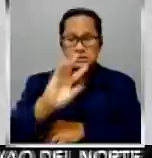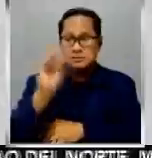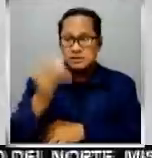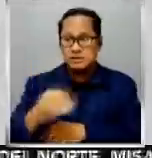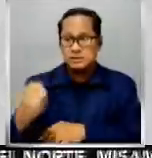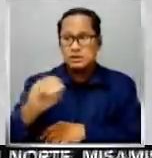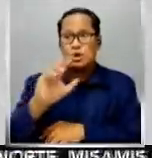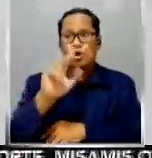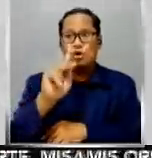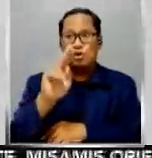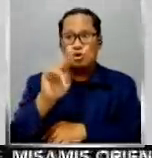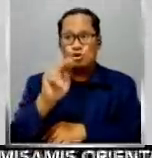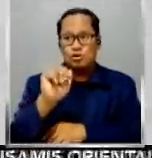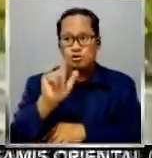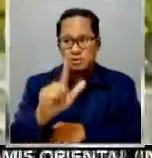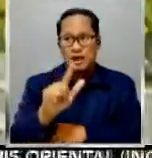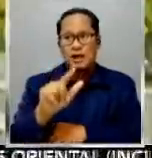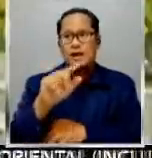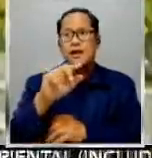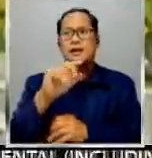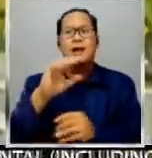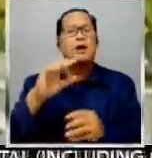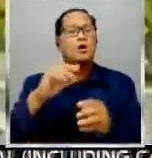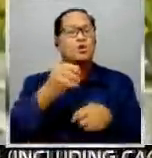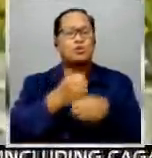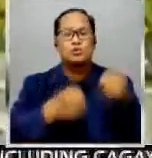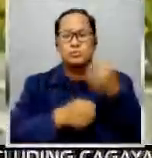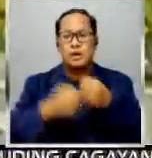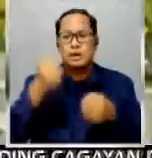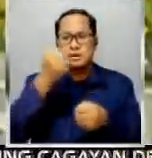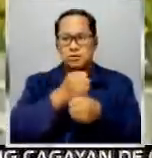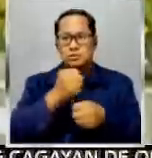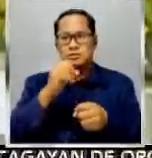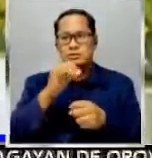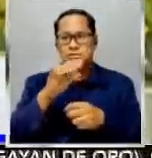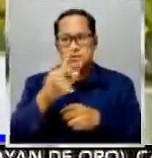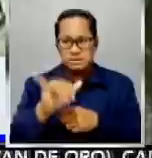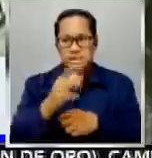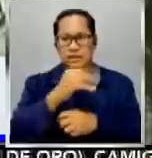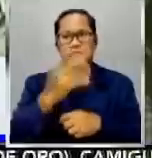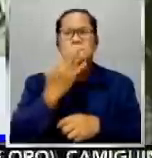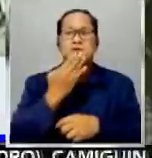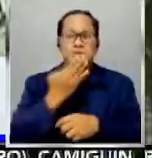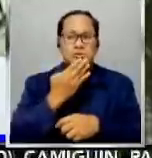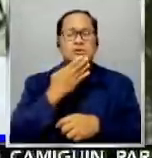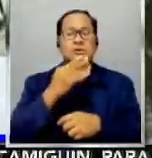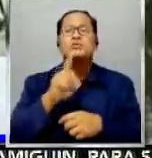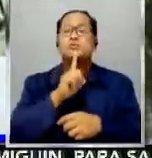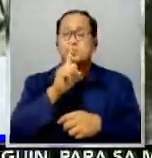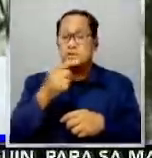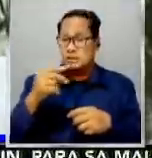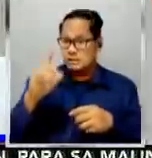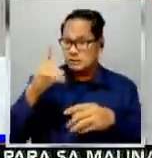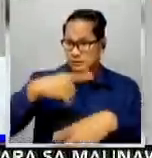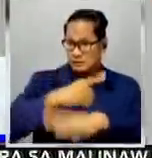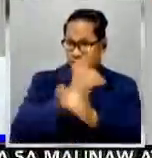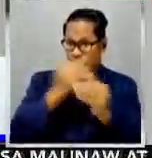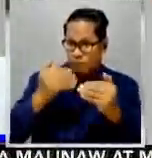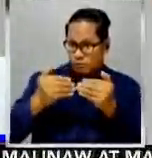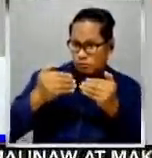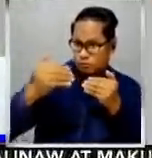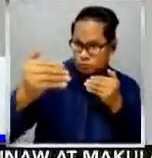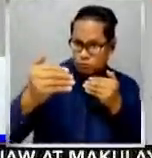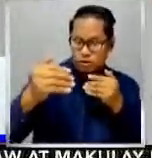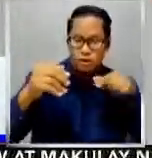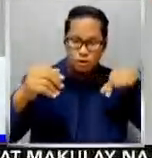City, Bacolod at Davao City. Sabi pa ng Octa Research, maaaring maungusan na ng Davao City ang Quezon City pagdating sa